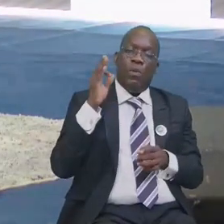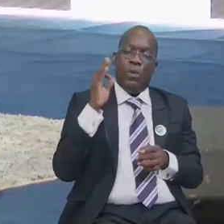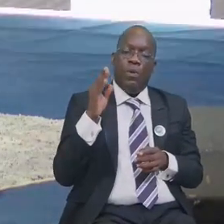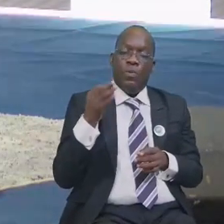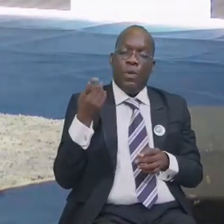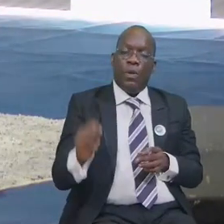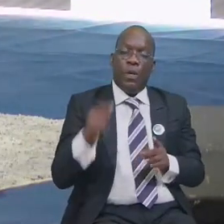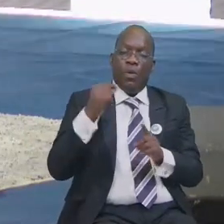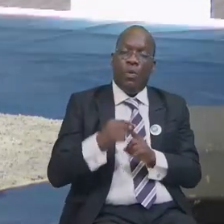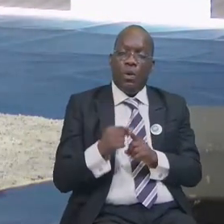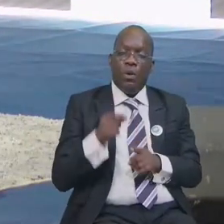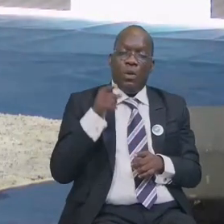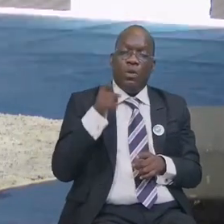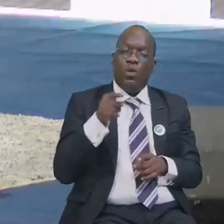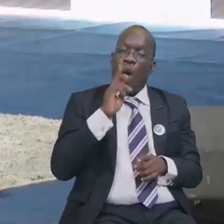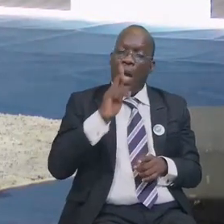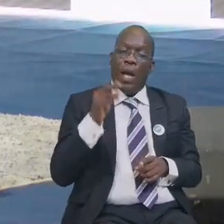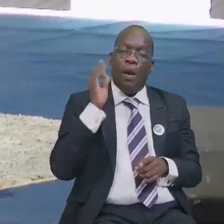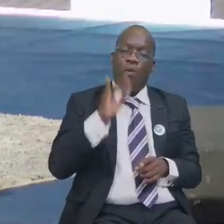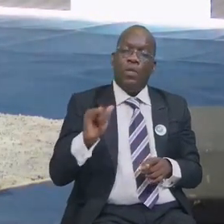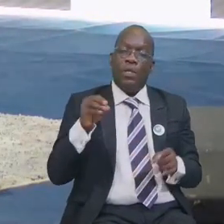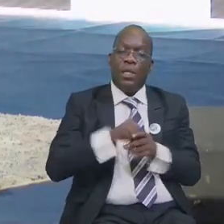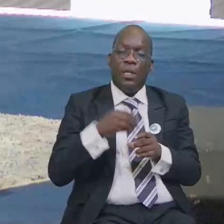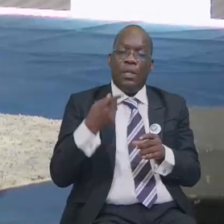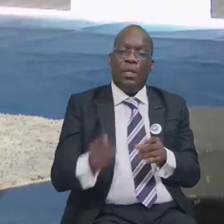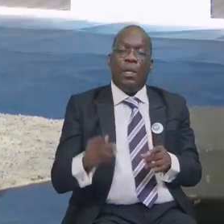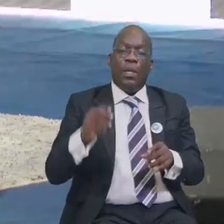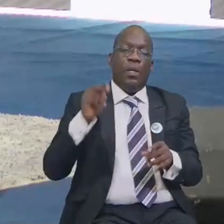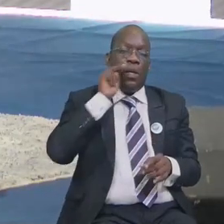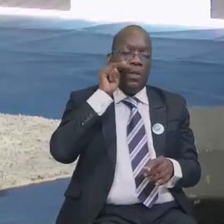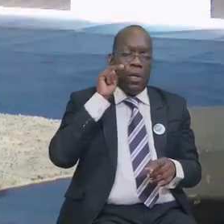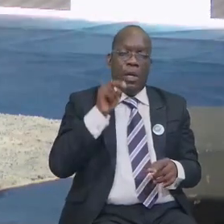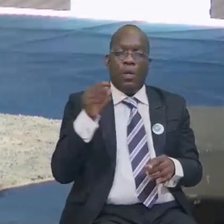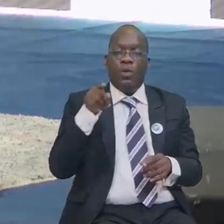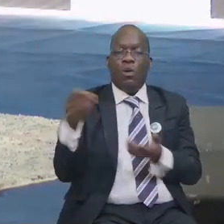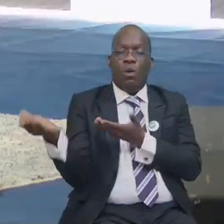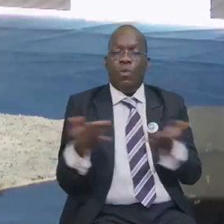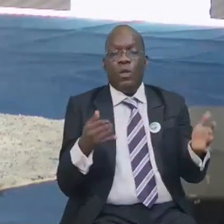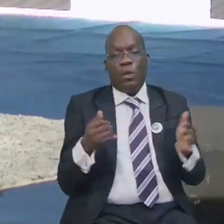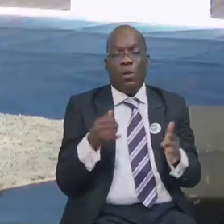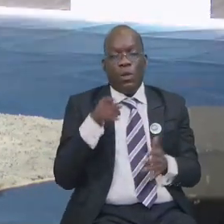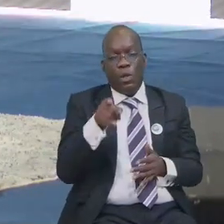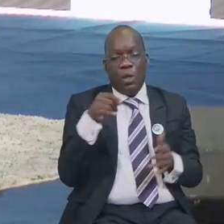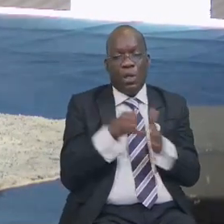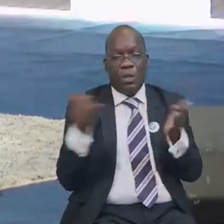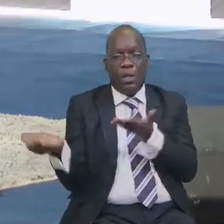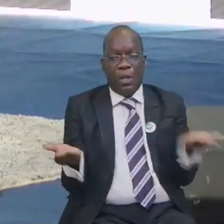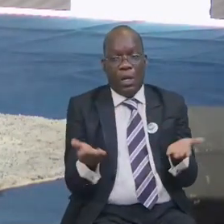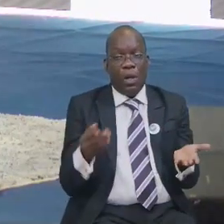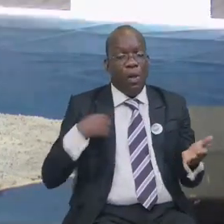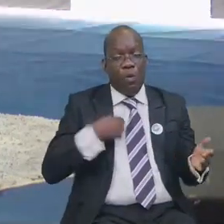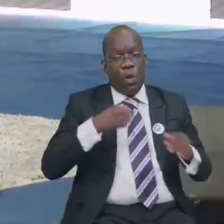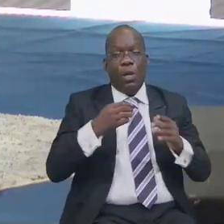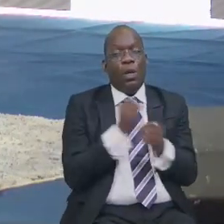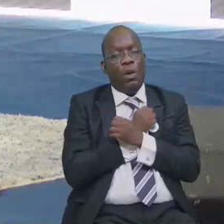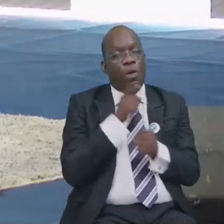la parole que tu prêches au Nigeria, si tu amènes ça ici, nous t'aimons. Hein? Nous ne voulons pas que tu gaspilles